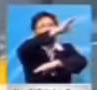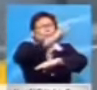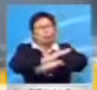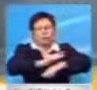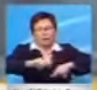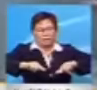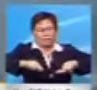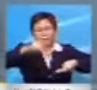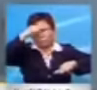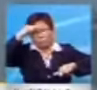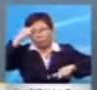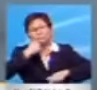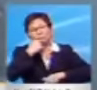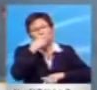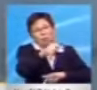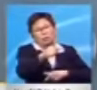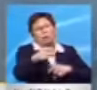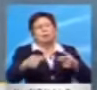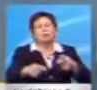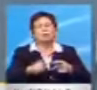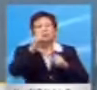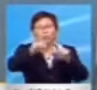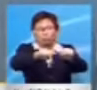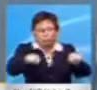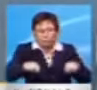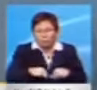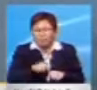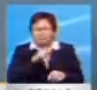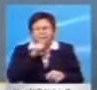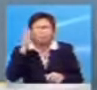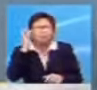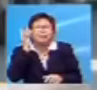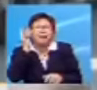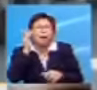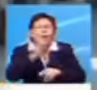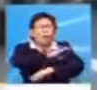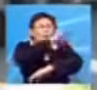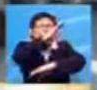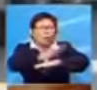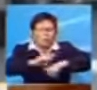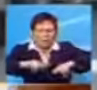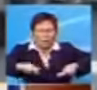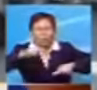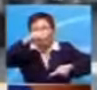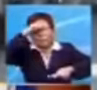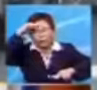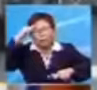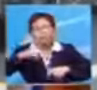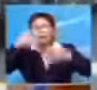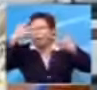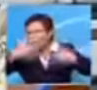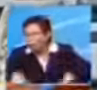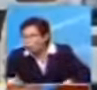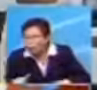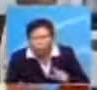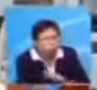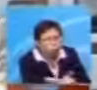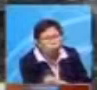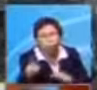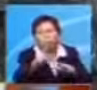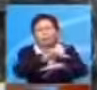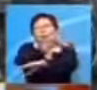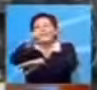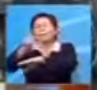hitam dia hanya diberikan peta ke satu lokasi yang tidak diketahui di Bukit Kayu hitam sebelum tersesak di kawasan Lad rakyat